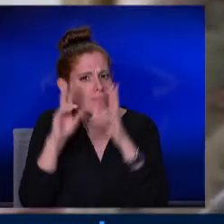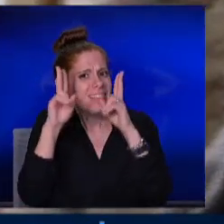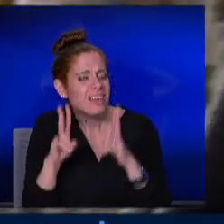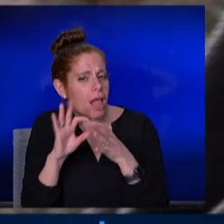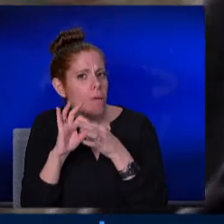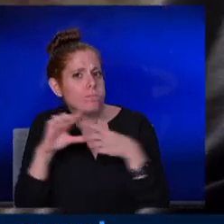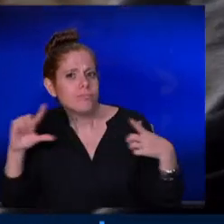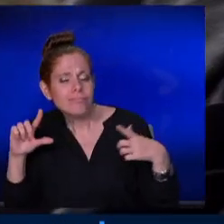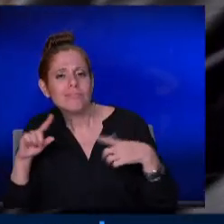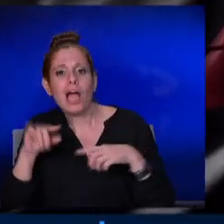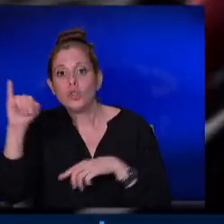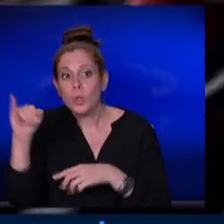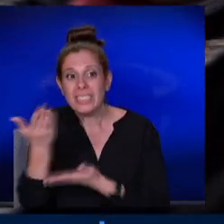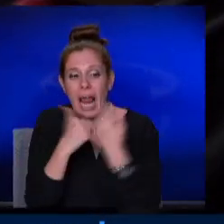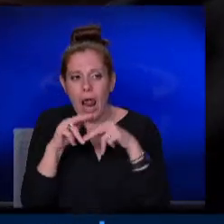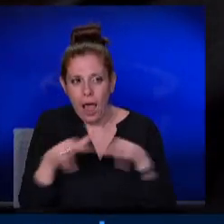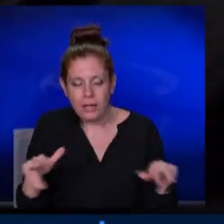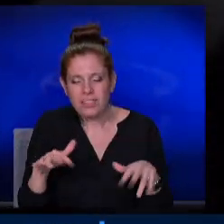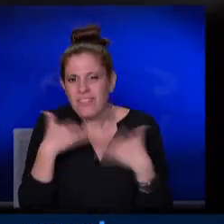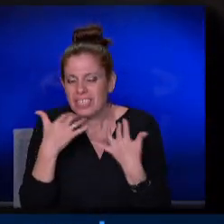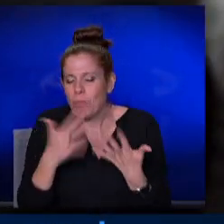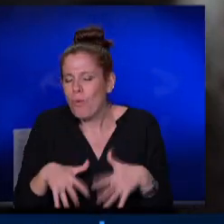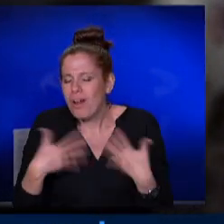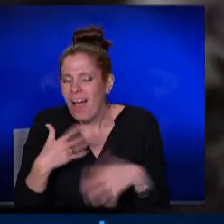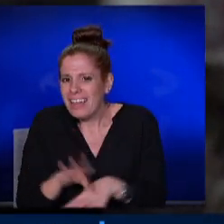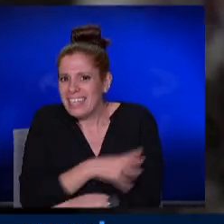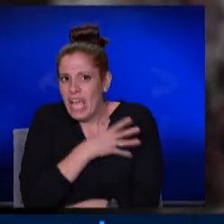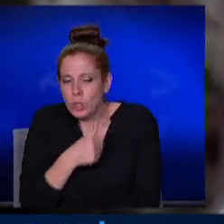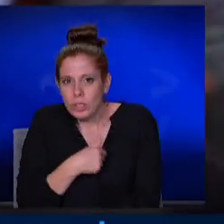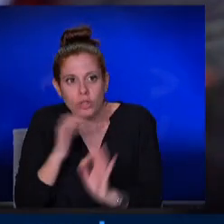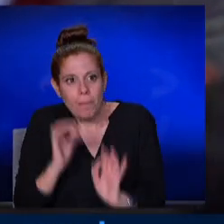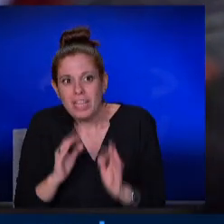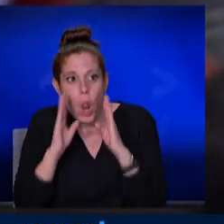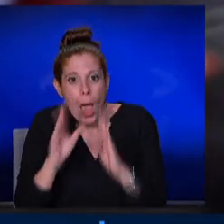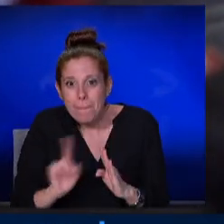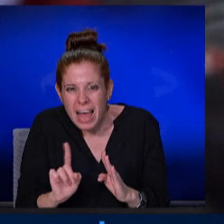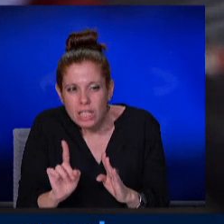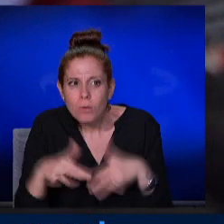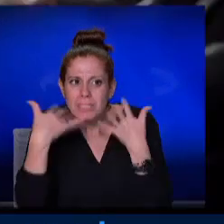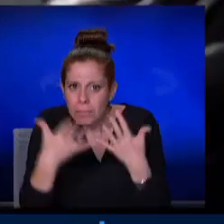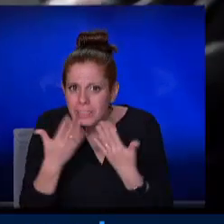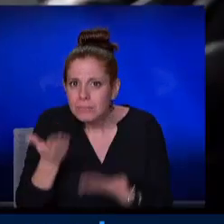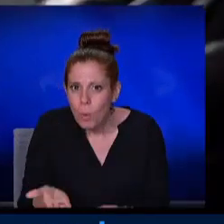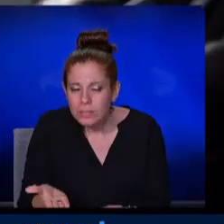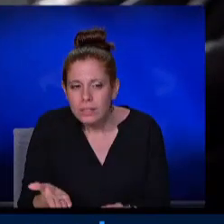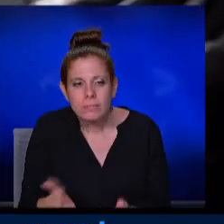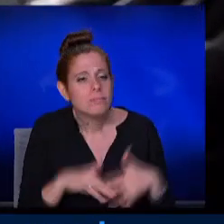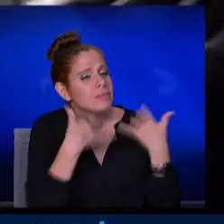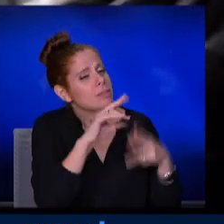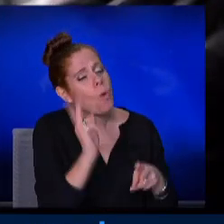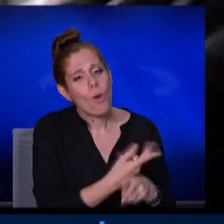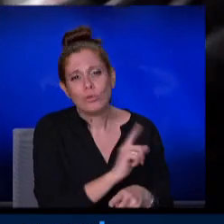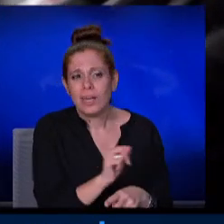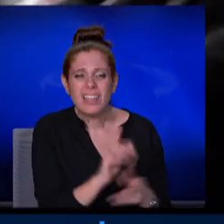עלה לארץ, והסיפור הזה כל כך ריגש אותי, שבאמת לא האמנתי שבכלל מספרים את הסיפור הזה. זה סיפור לא שגרתי.